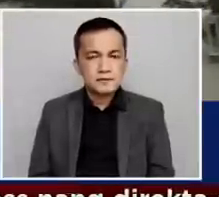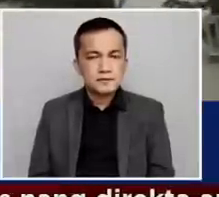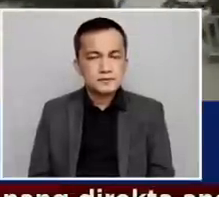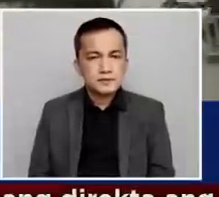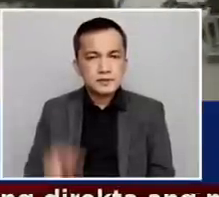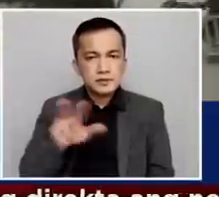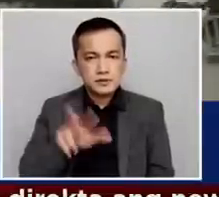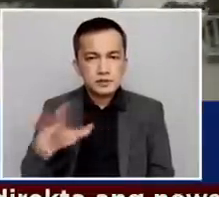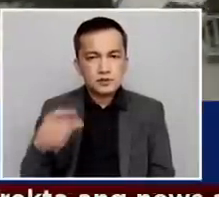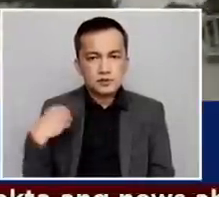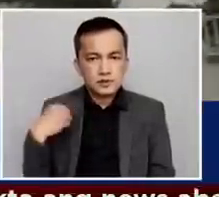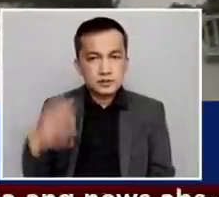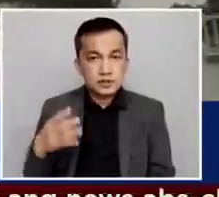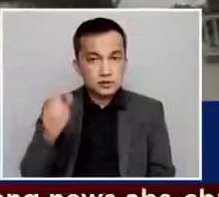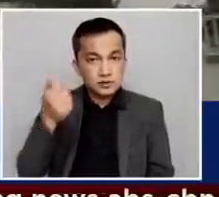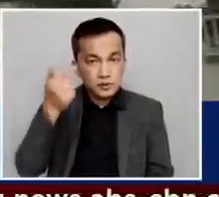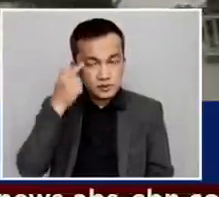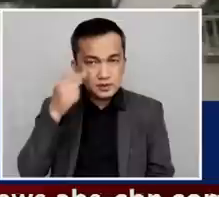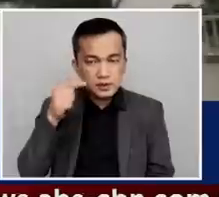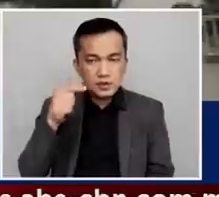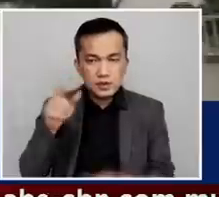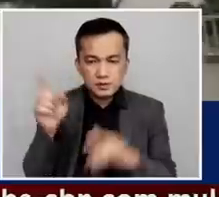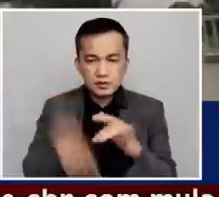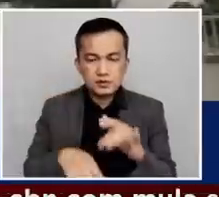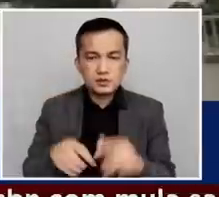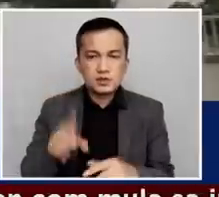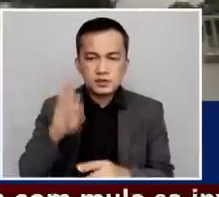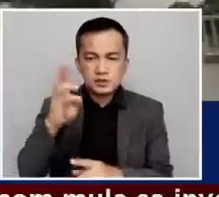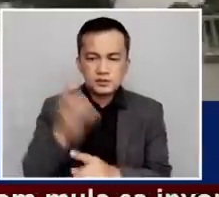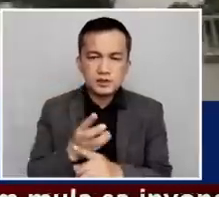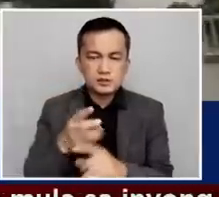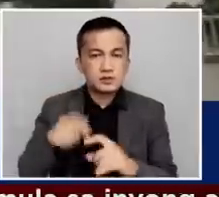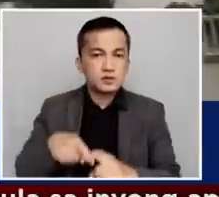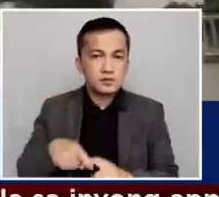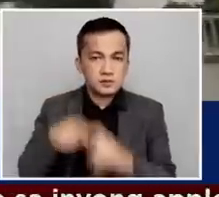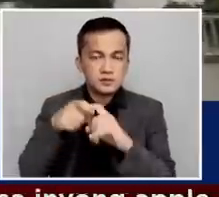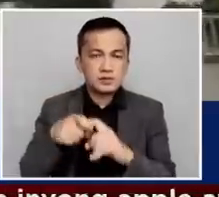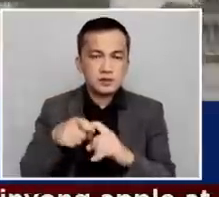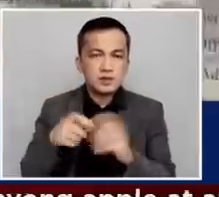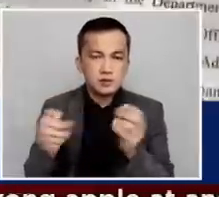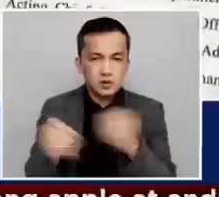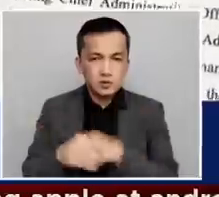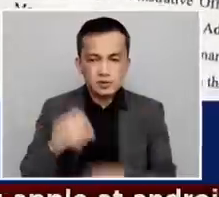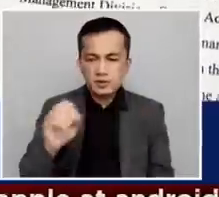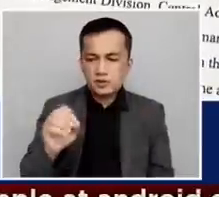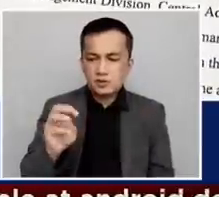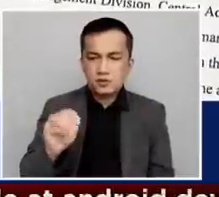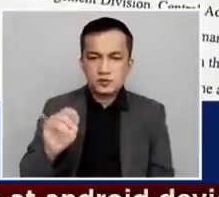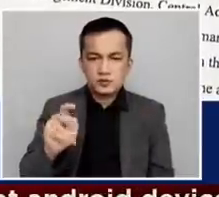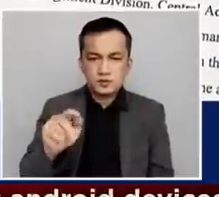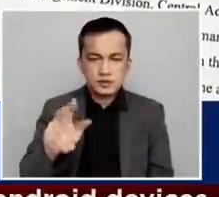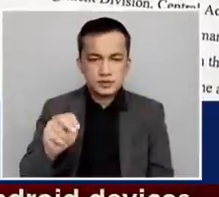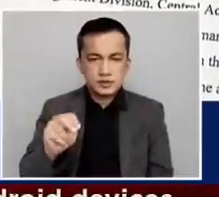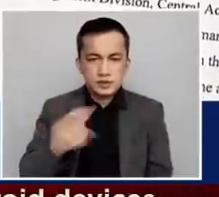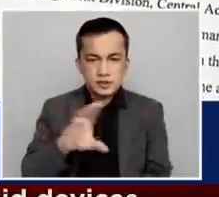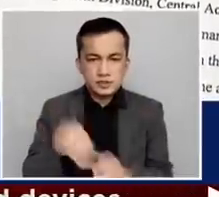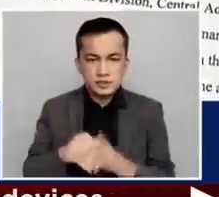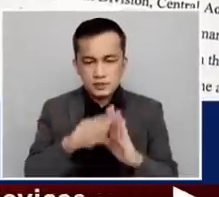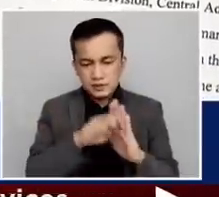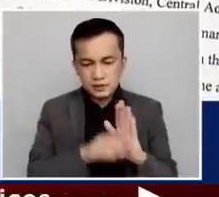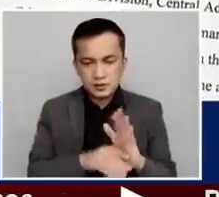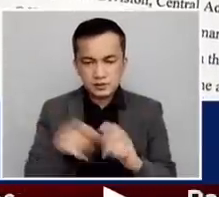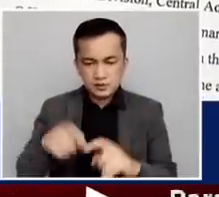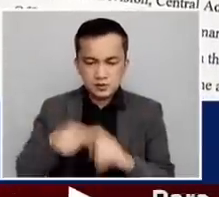33 opisyal ng gobyerno ang pinatawan ng 6 na buwang preventive suspension ng Office of the Ombudsman. Kabilang sa mga sinuspinde ang noon